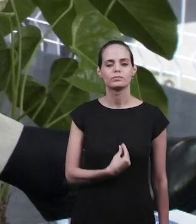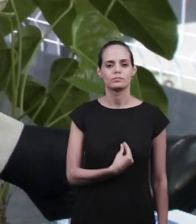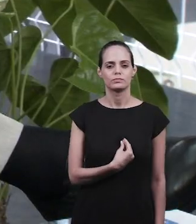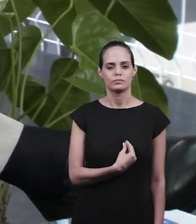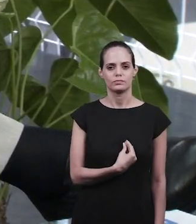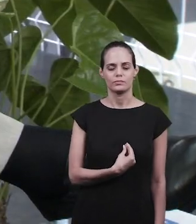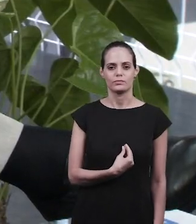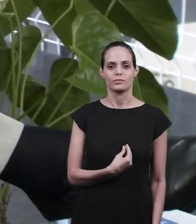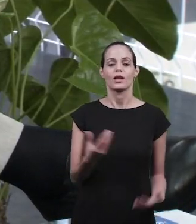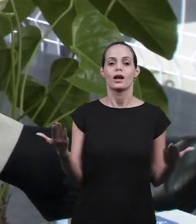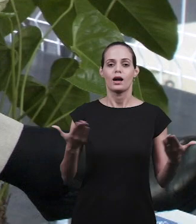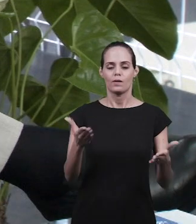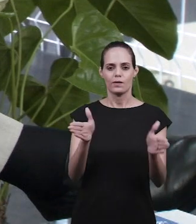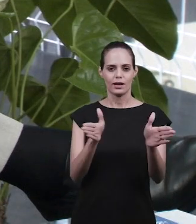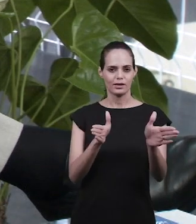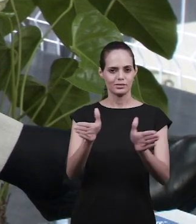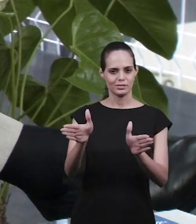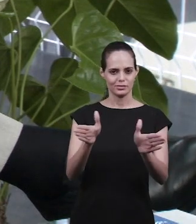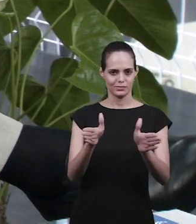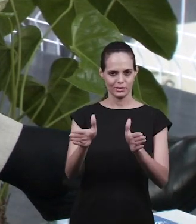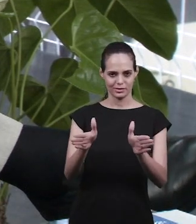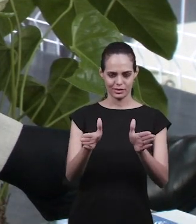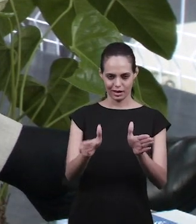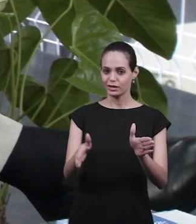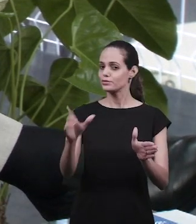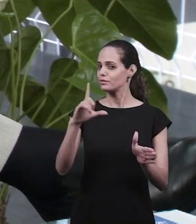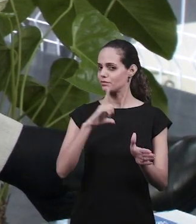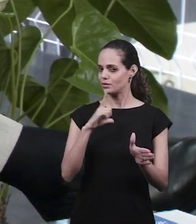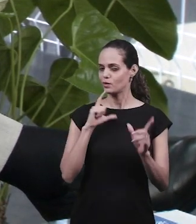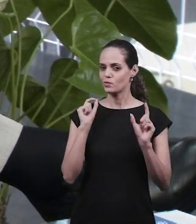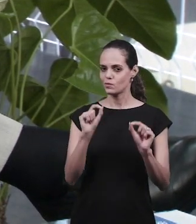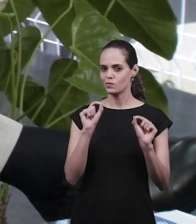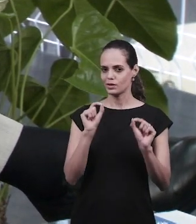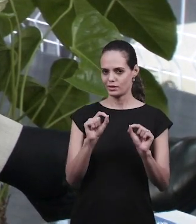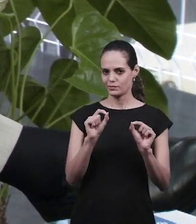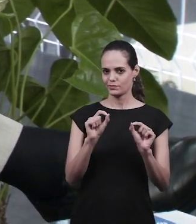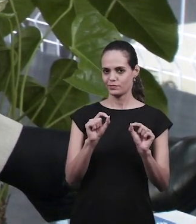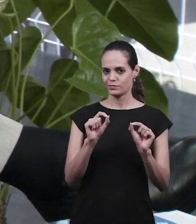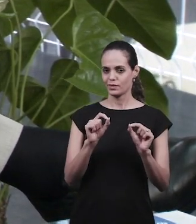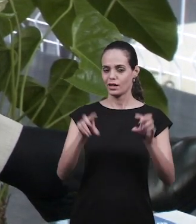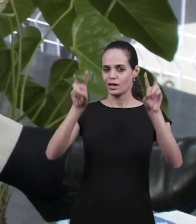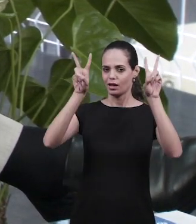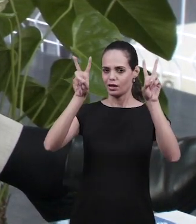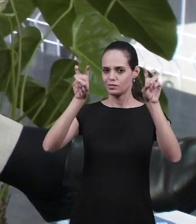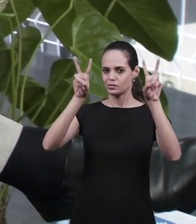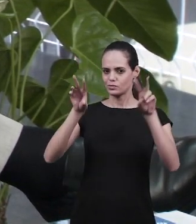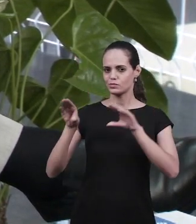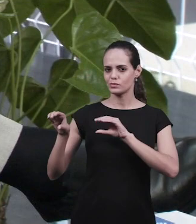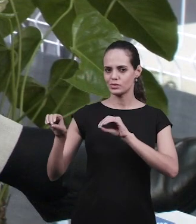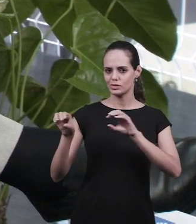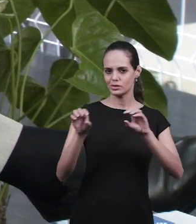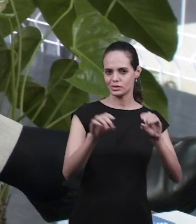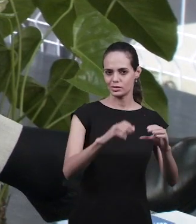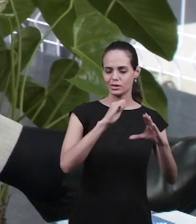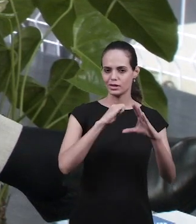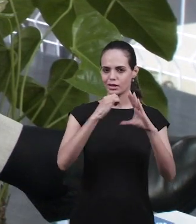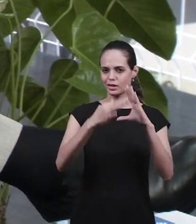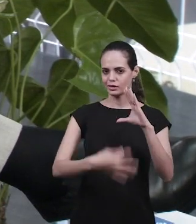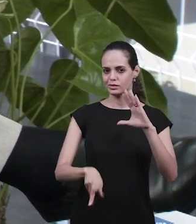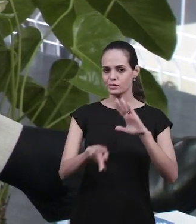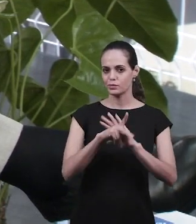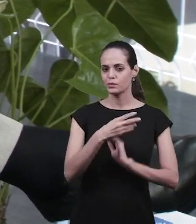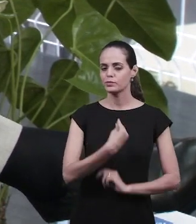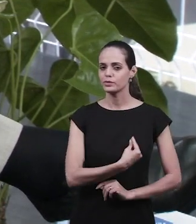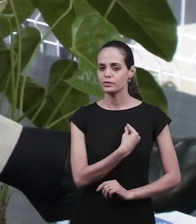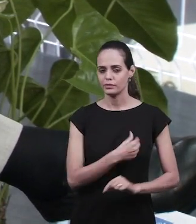vivre. Le volet accessibilité apporte toujours un abordage qui nous aide à comprendre un peu mieux des aspects